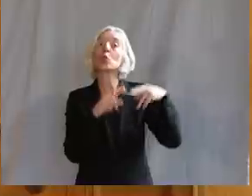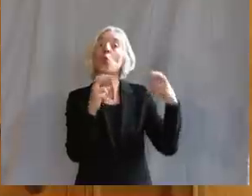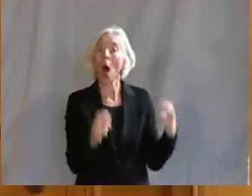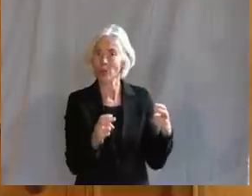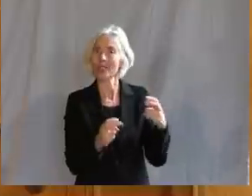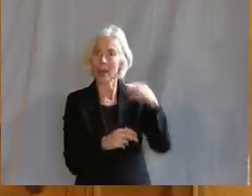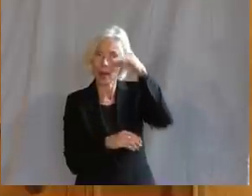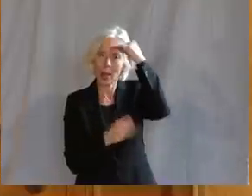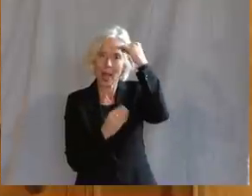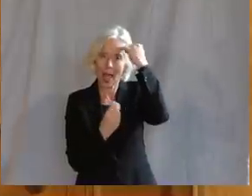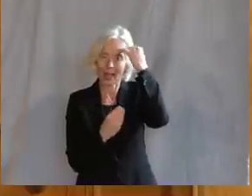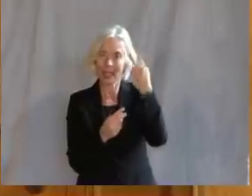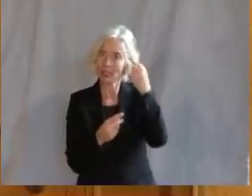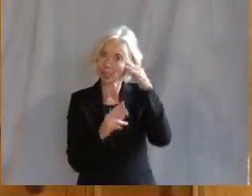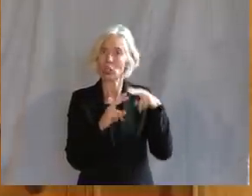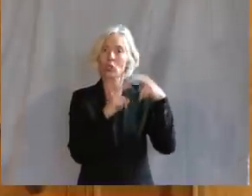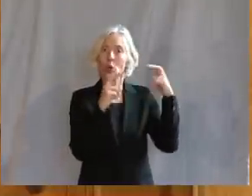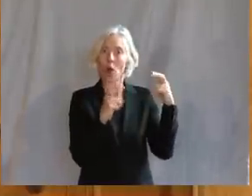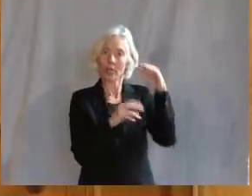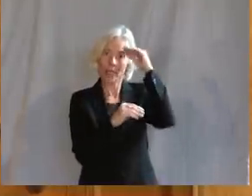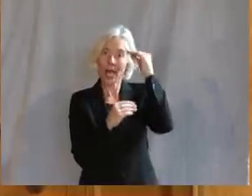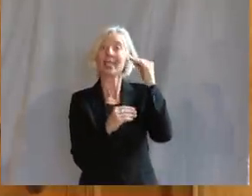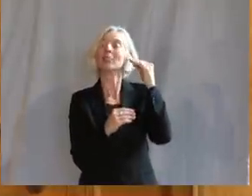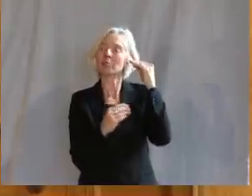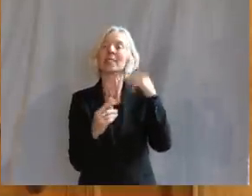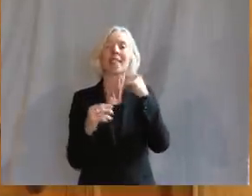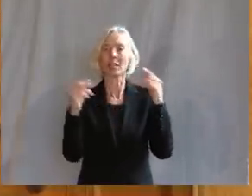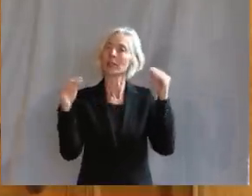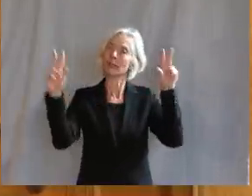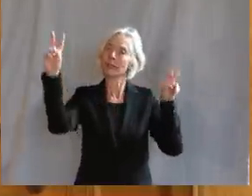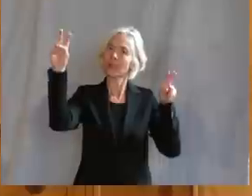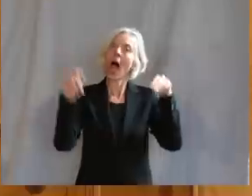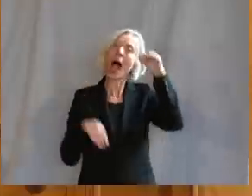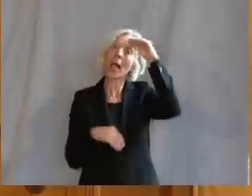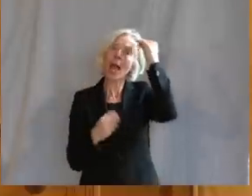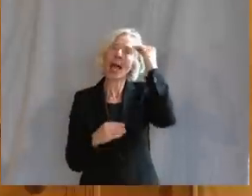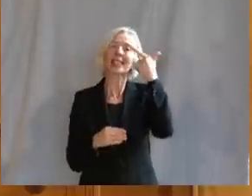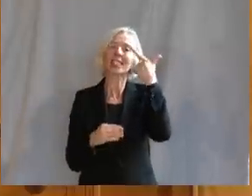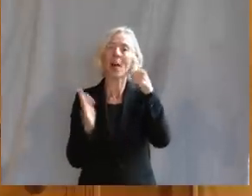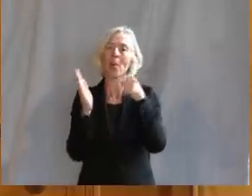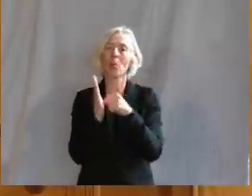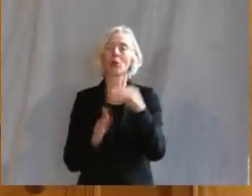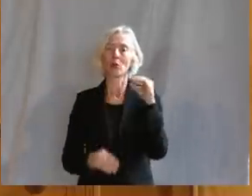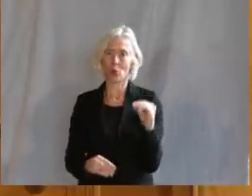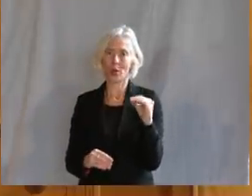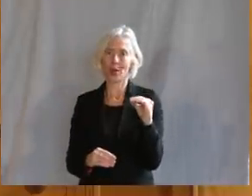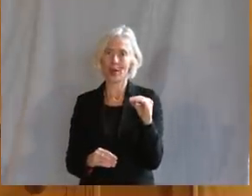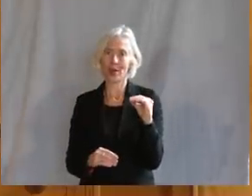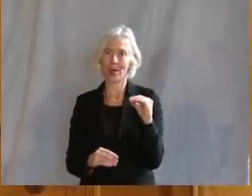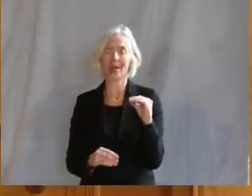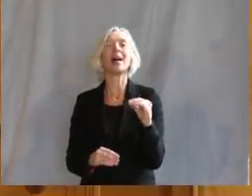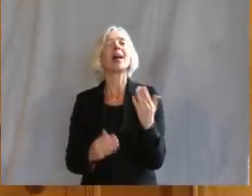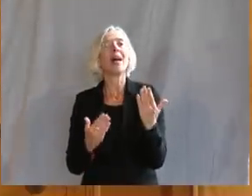Botschaft verkünden, dass wir noch diese Woche anfangen, die digitalen Leihgeräte, die im Förderprogramm Sole von Seiten